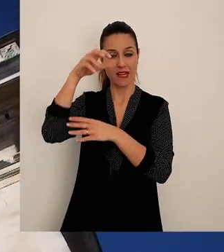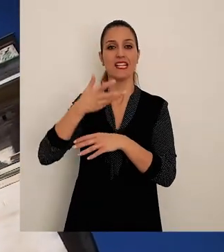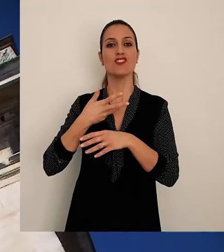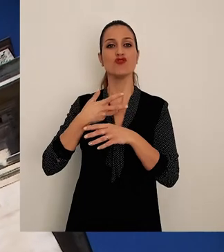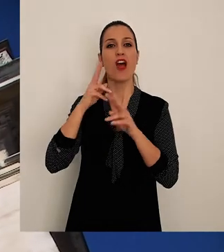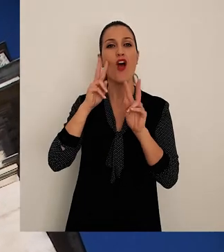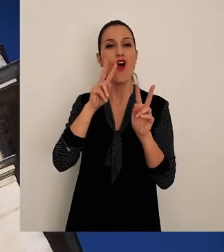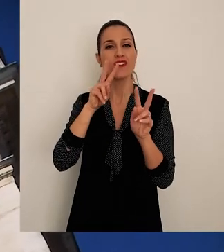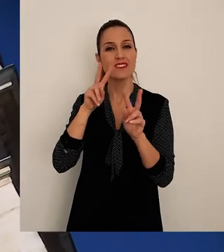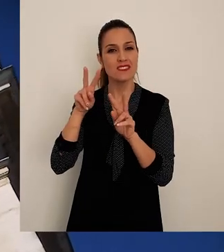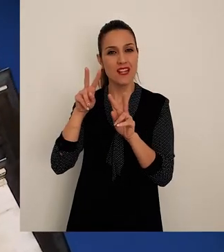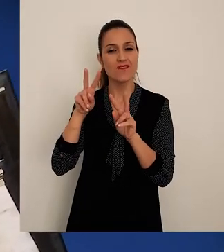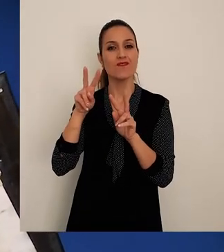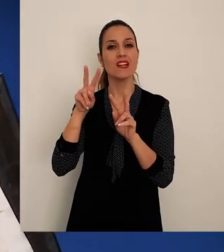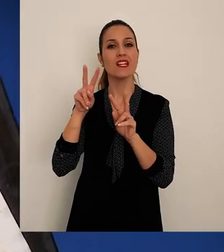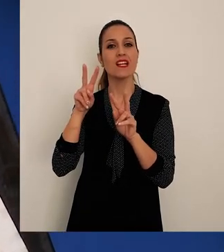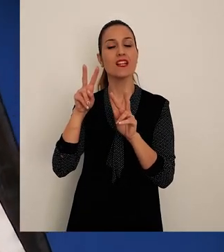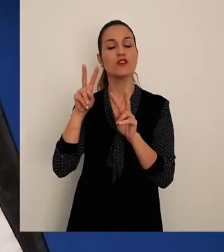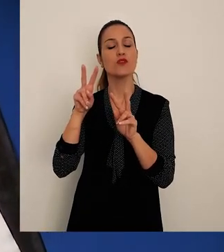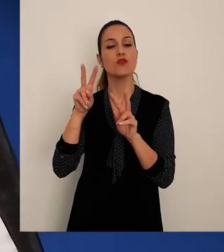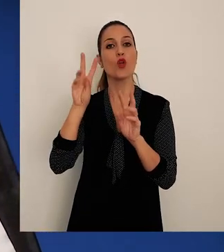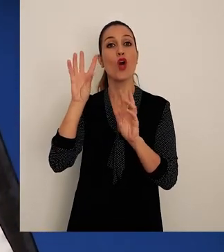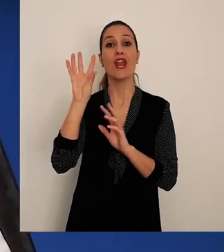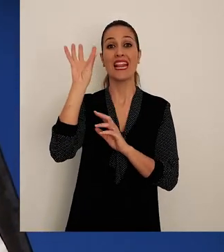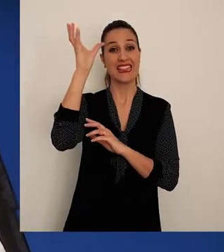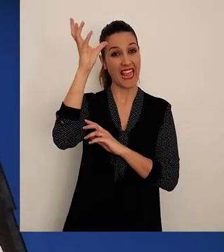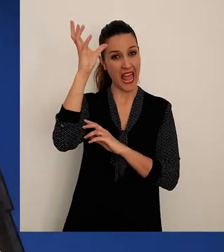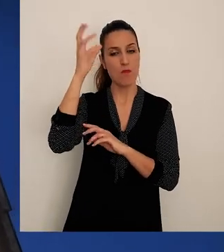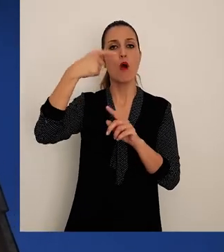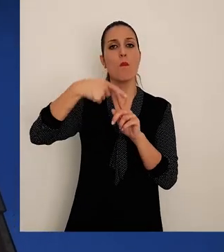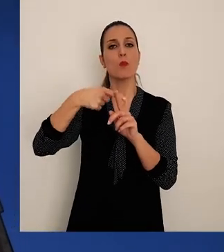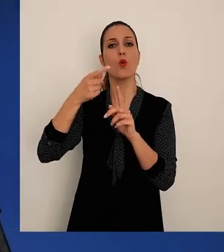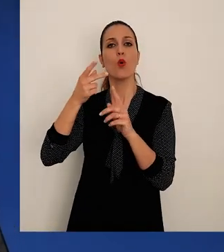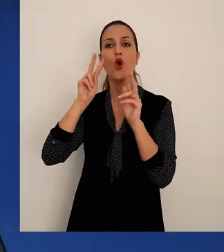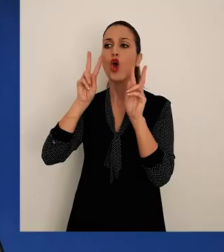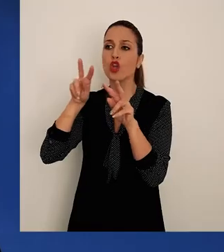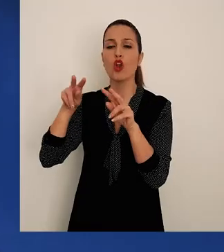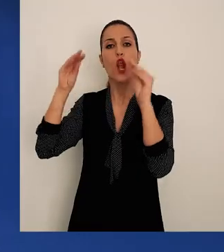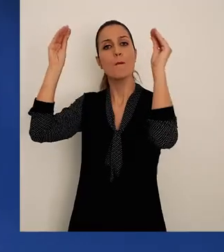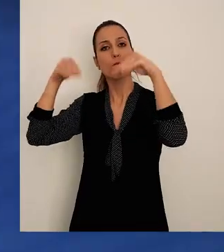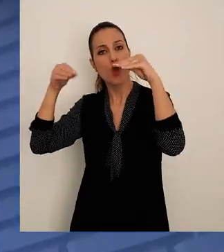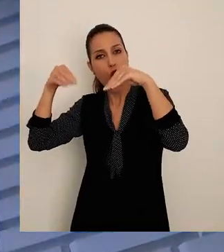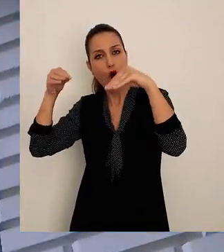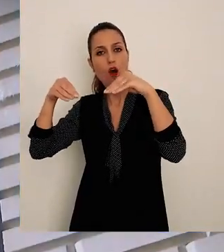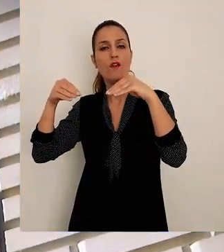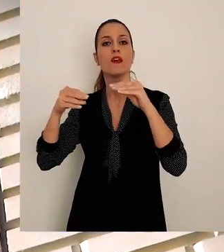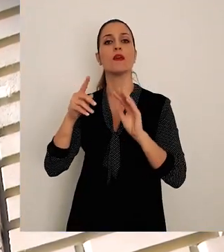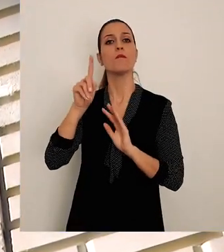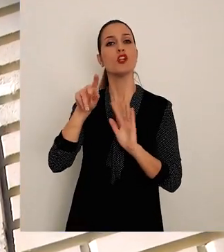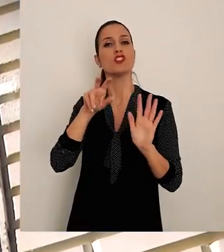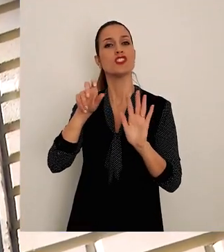l'osservatorio meteorologico e successivamente un centro di sorveglianza di una rete di stazioni pluviometriche istituite